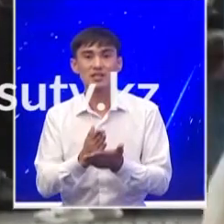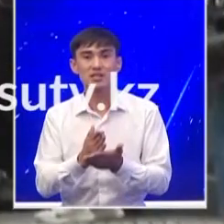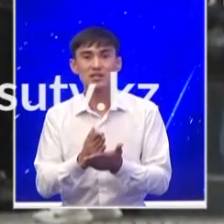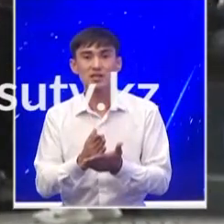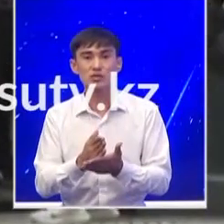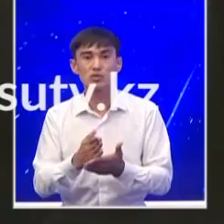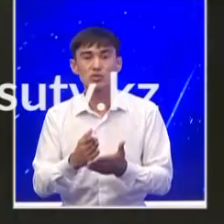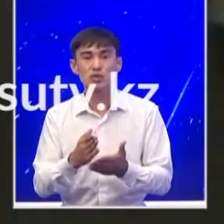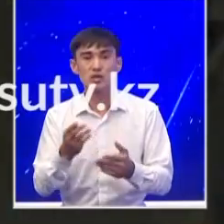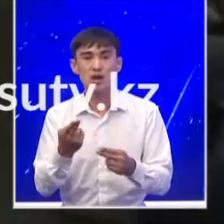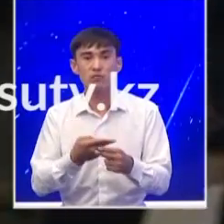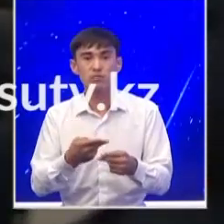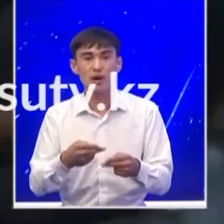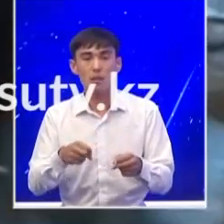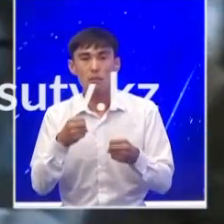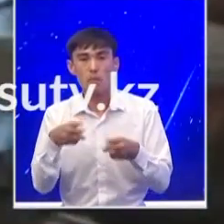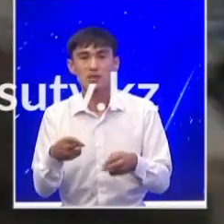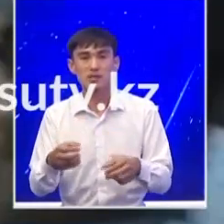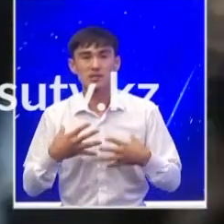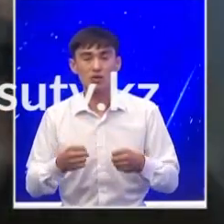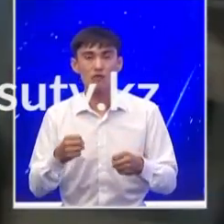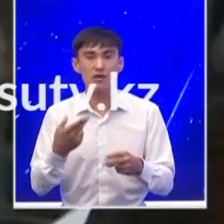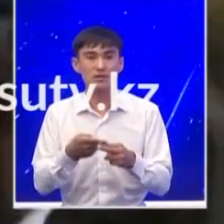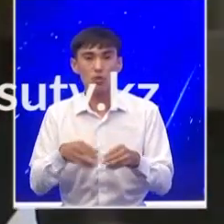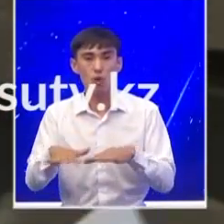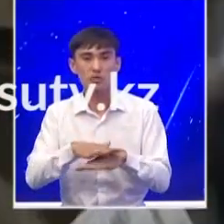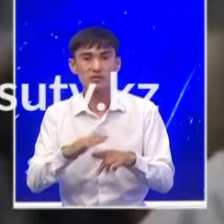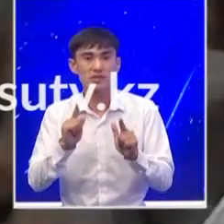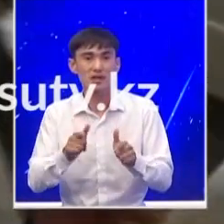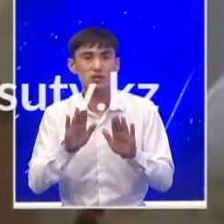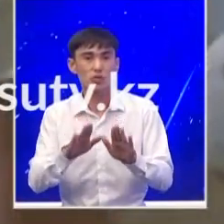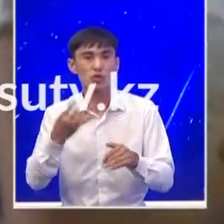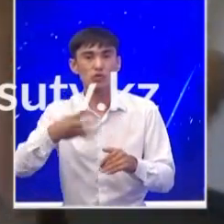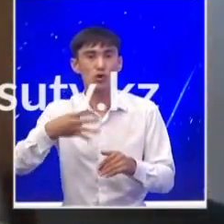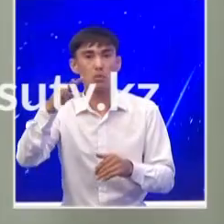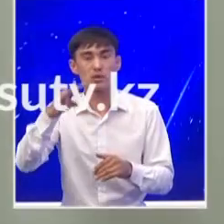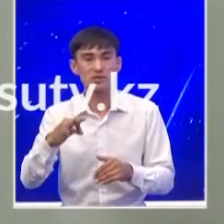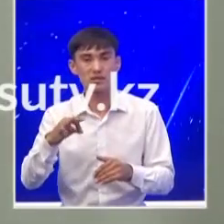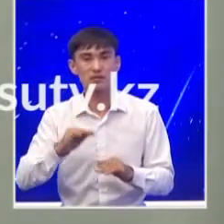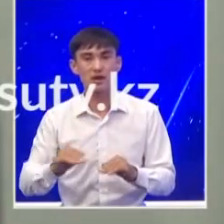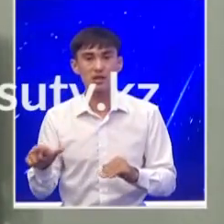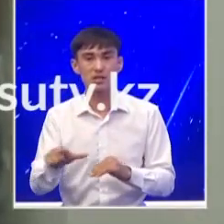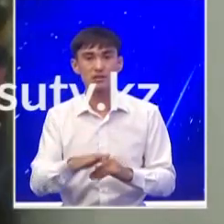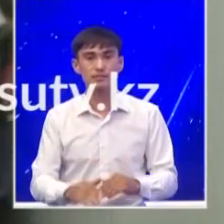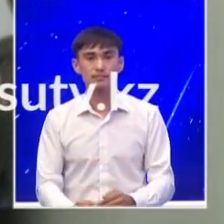групп населения. В этой части общества пойти на укол пока соглашается лишь 40% граждан.